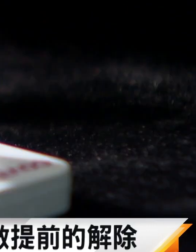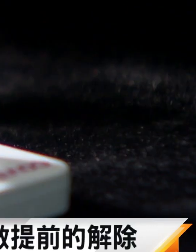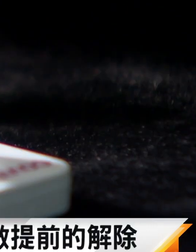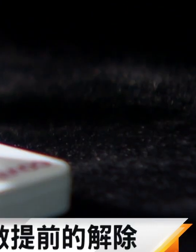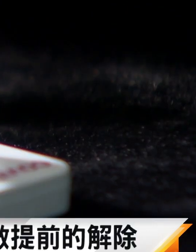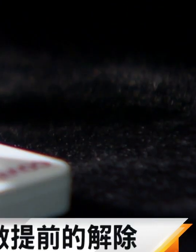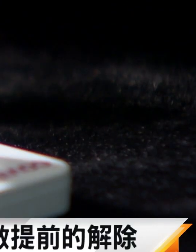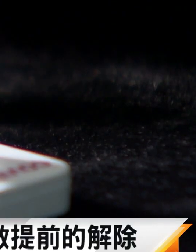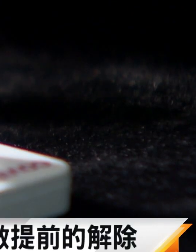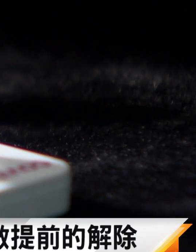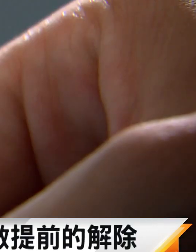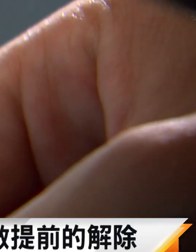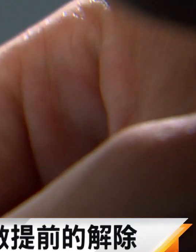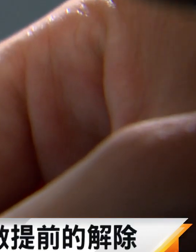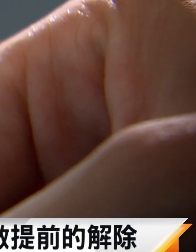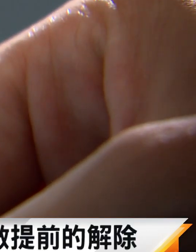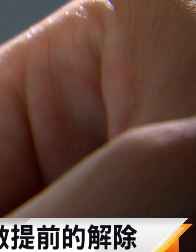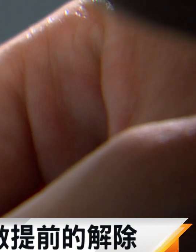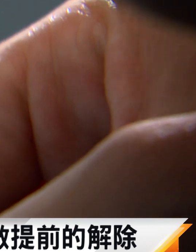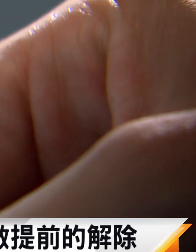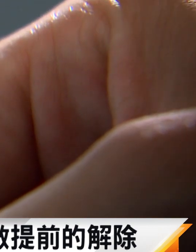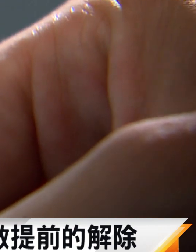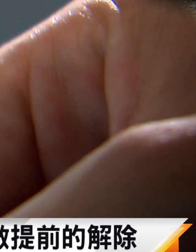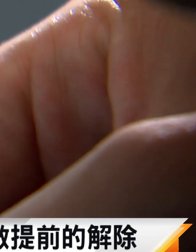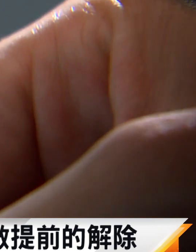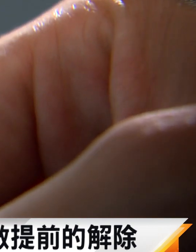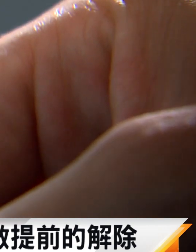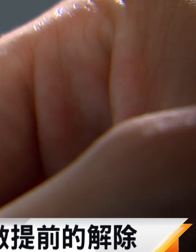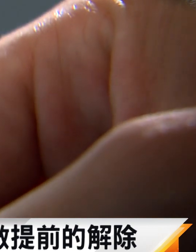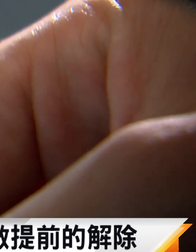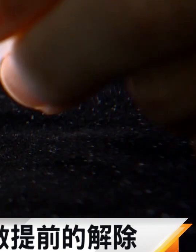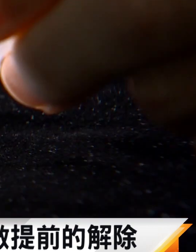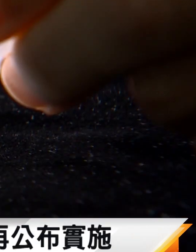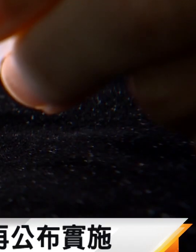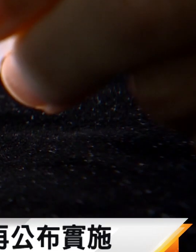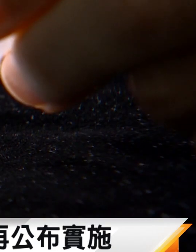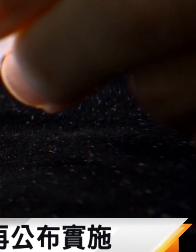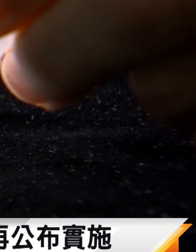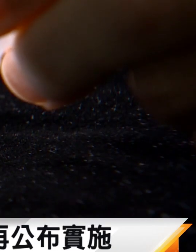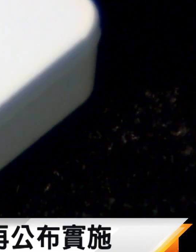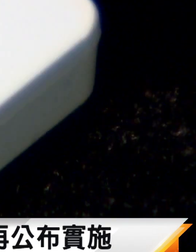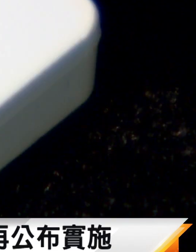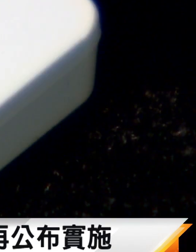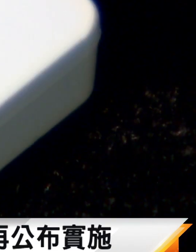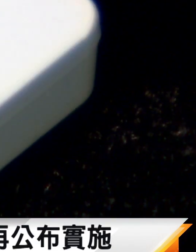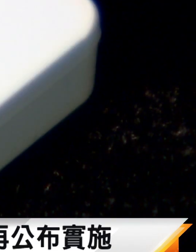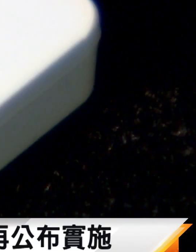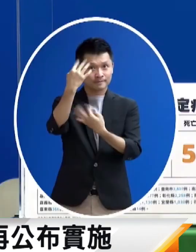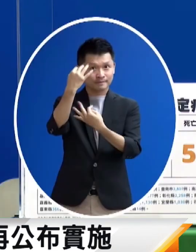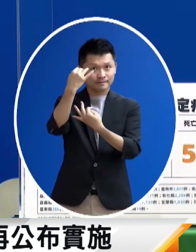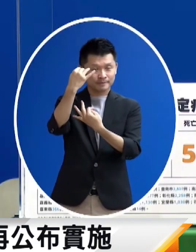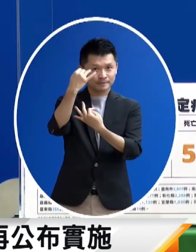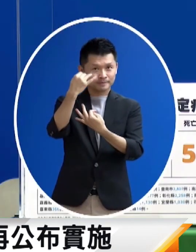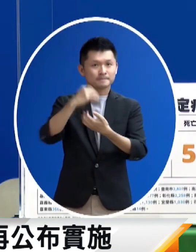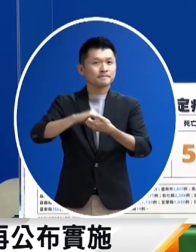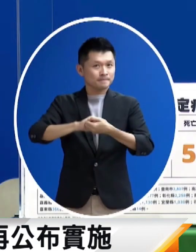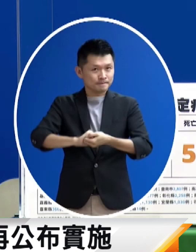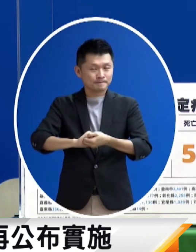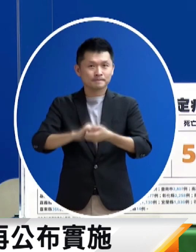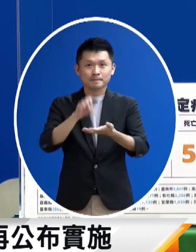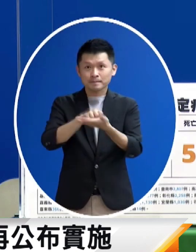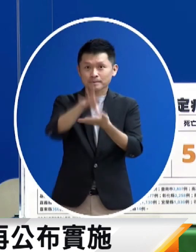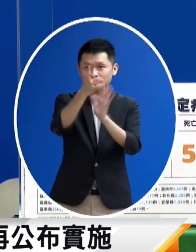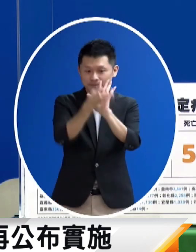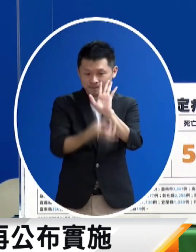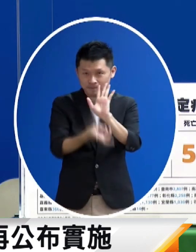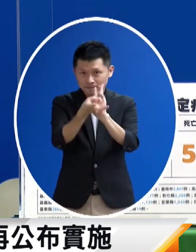筛阴性可以做提前的这一个解除，预计在下周会在择期跟大家做一个比较详细的